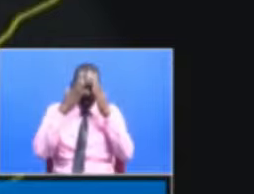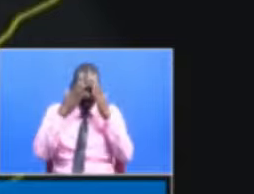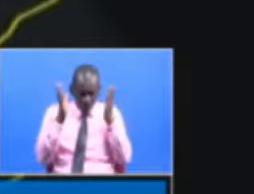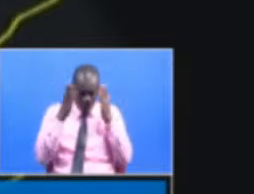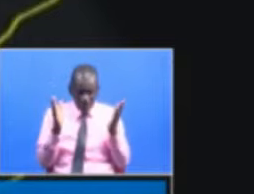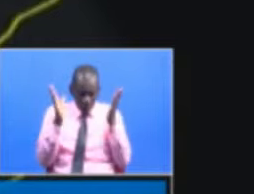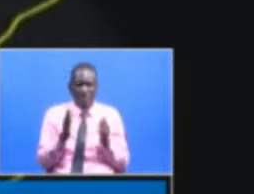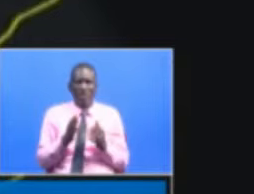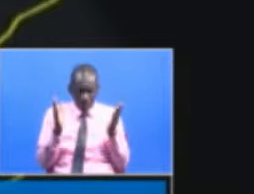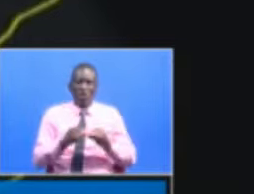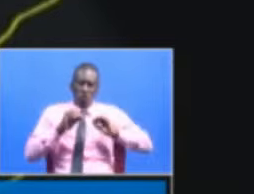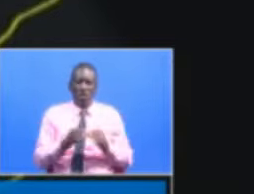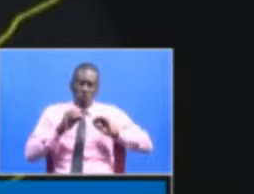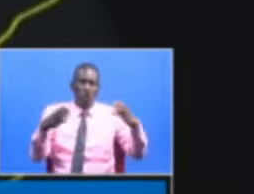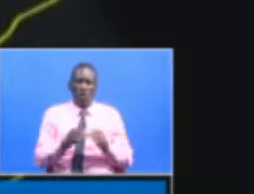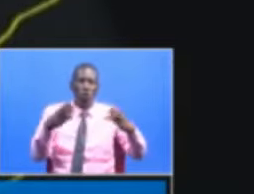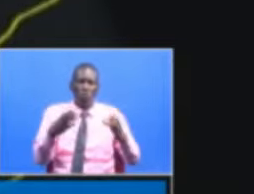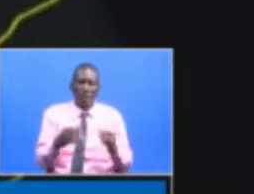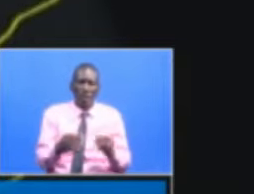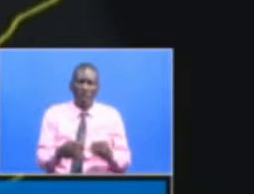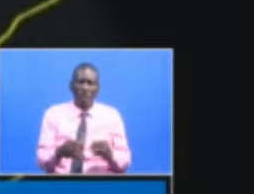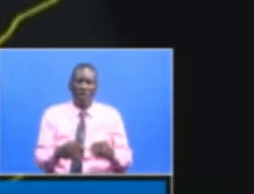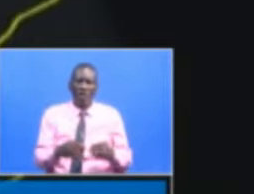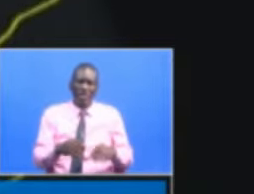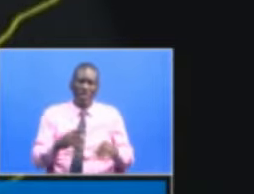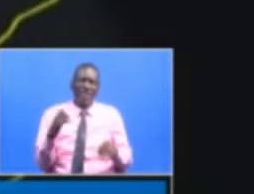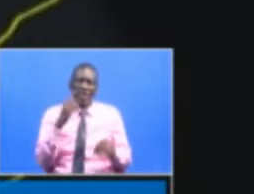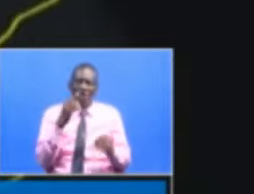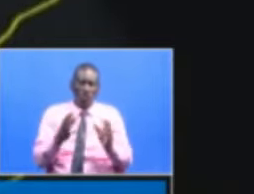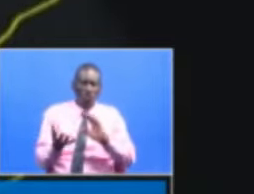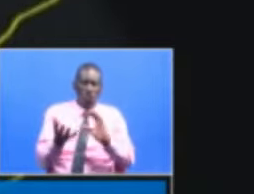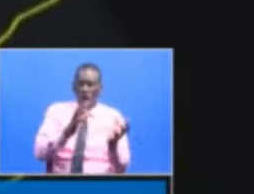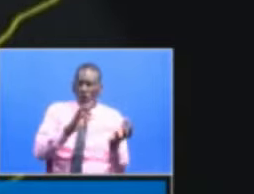uhamasishaji kufunza community maafa ya climate change